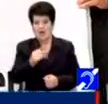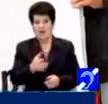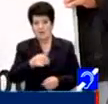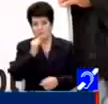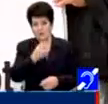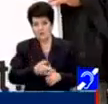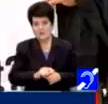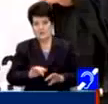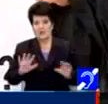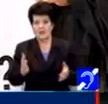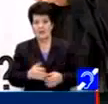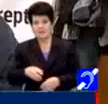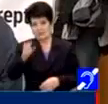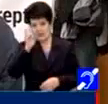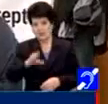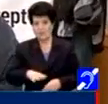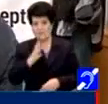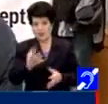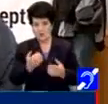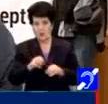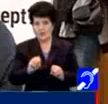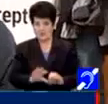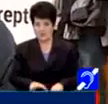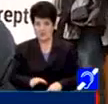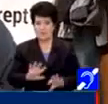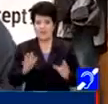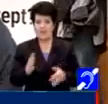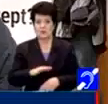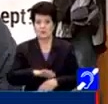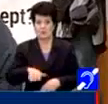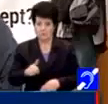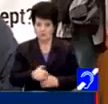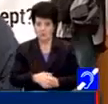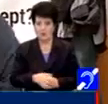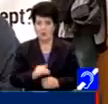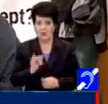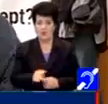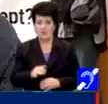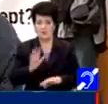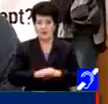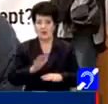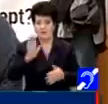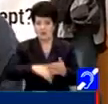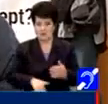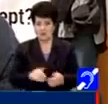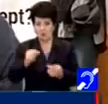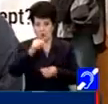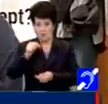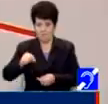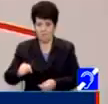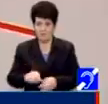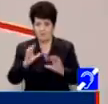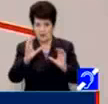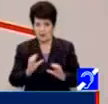acest caz. Ne-am așteptat că statul va lua atitudine față de cazul furtului și va sancționa banca conform rigorilor